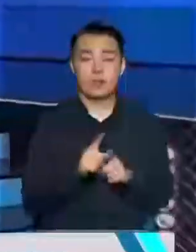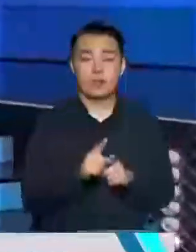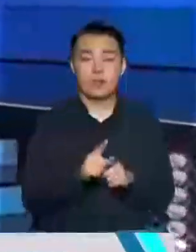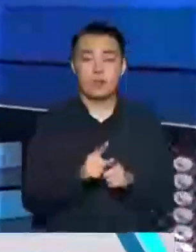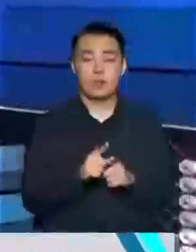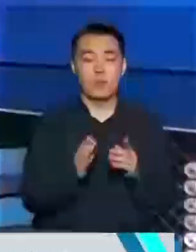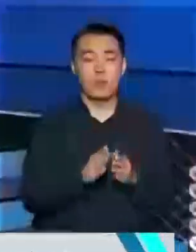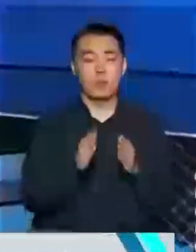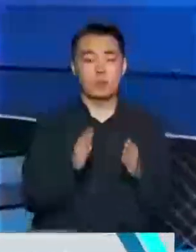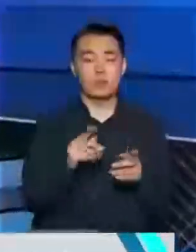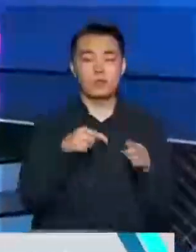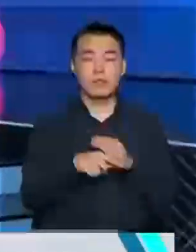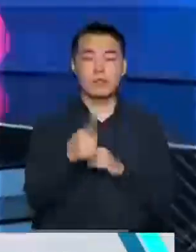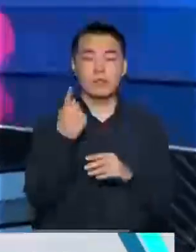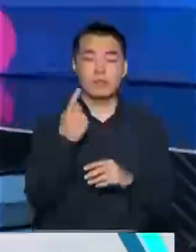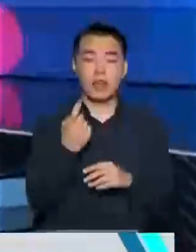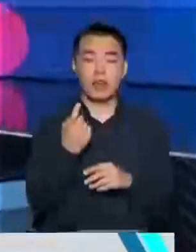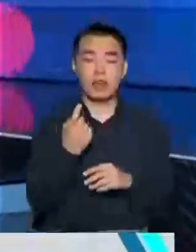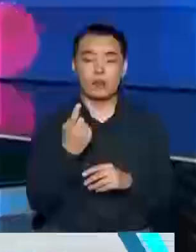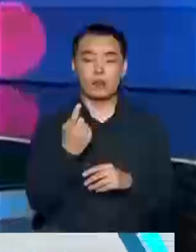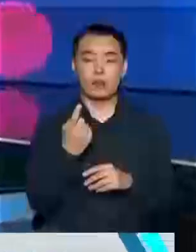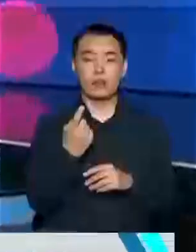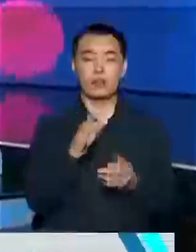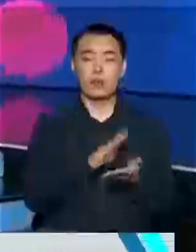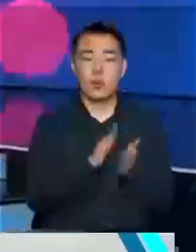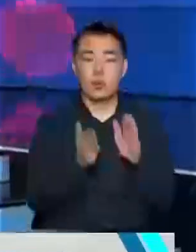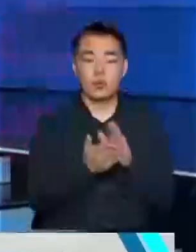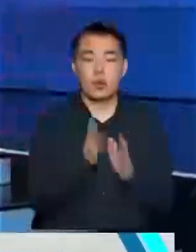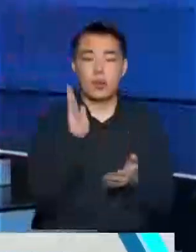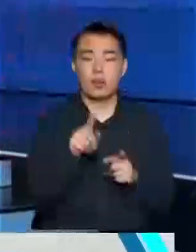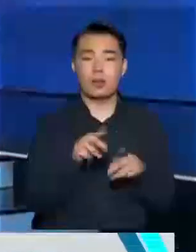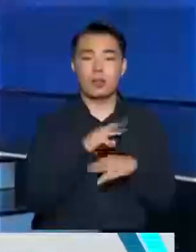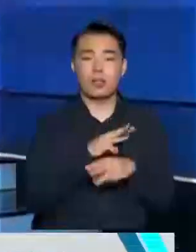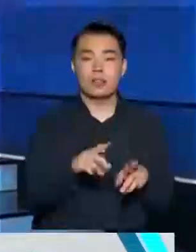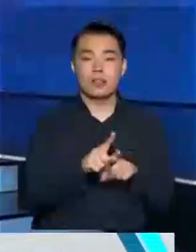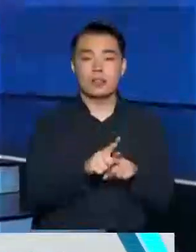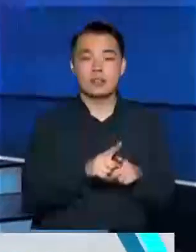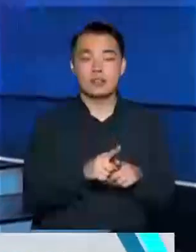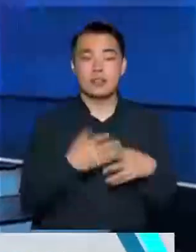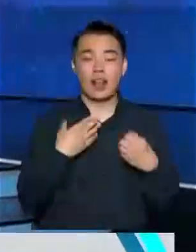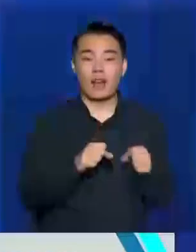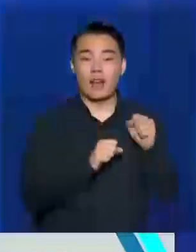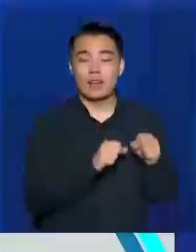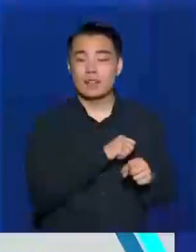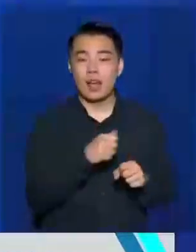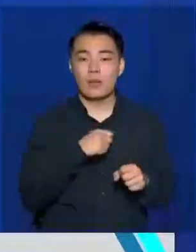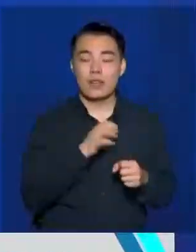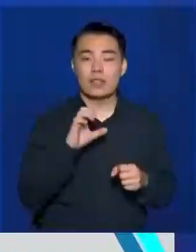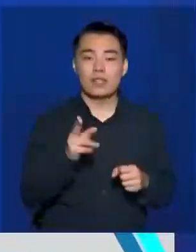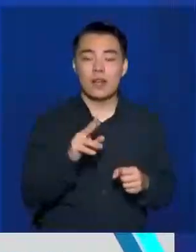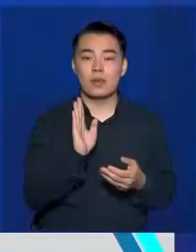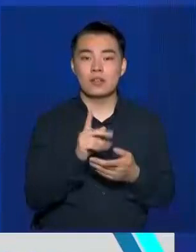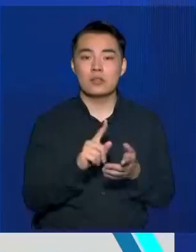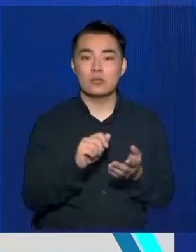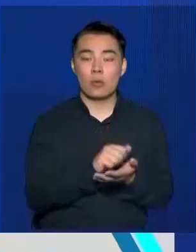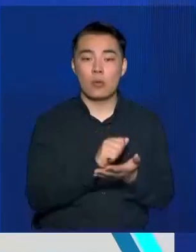более 100 договоров Министерство здравоохранения через СК «Фармацию» имеет долгосрочные